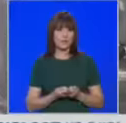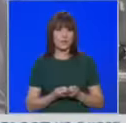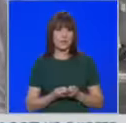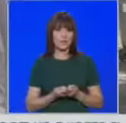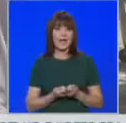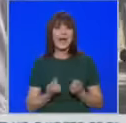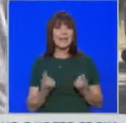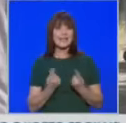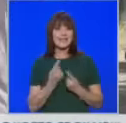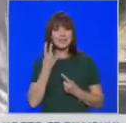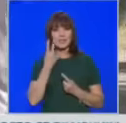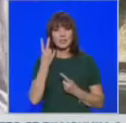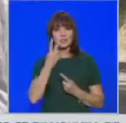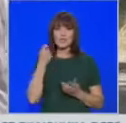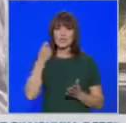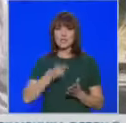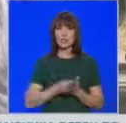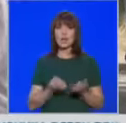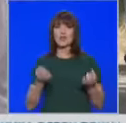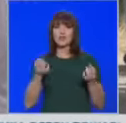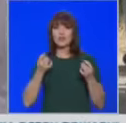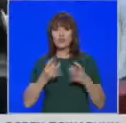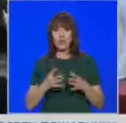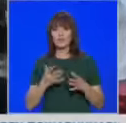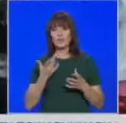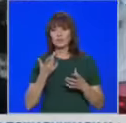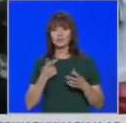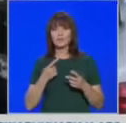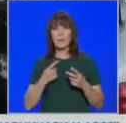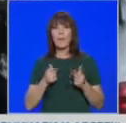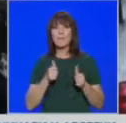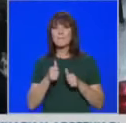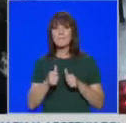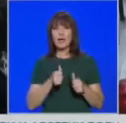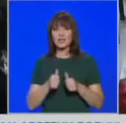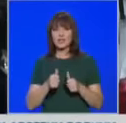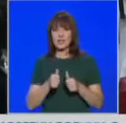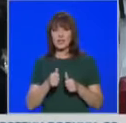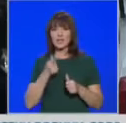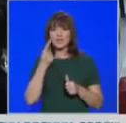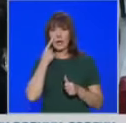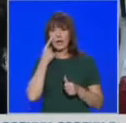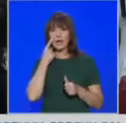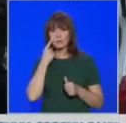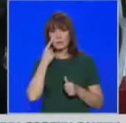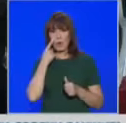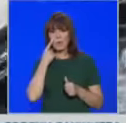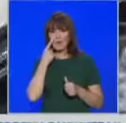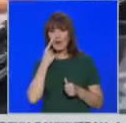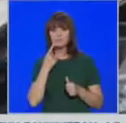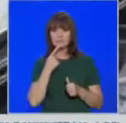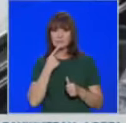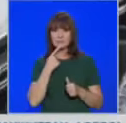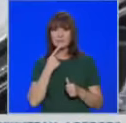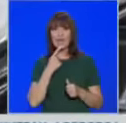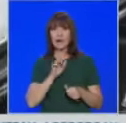време на срещата е станало ясно, че ще бъдат закупени нови машини, които ще скъсят изследването на една кръвна проба от 6 часа на 15 минути. Ще се прецизират и